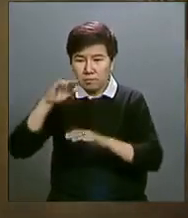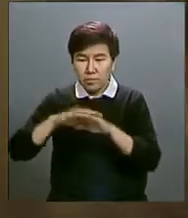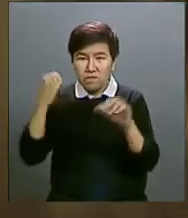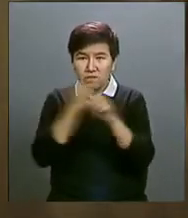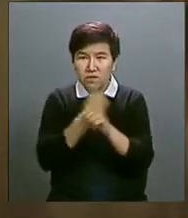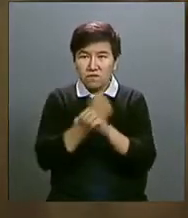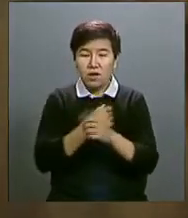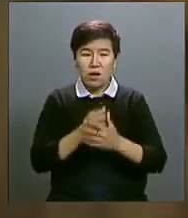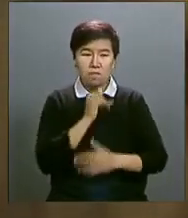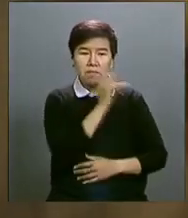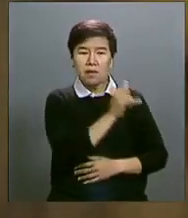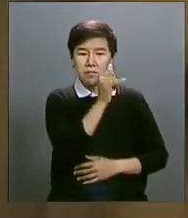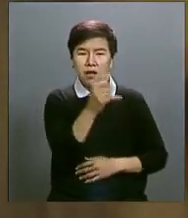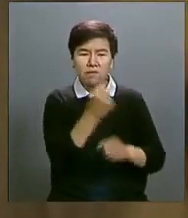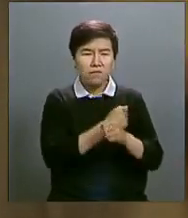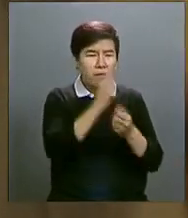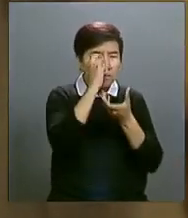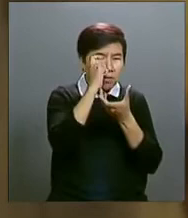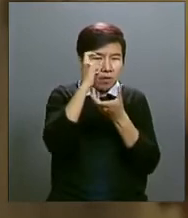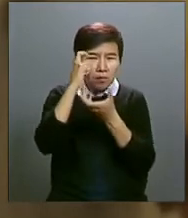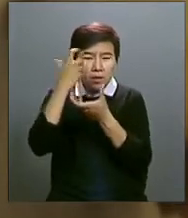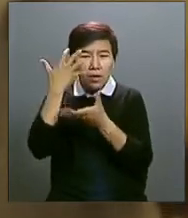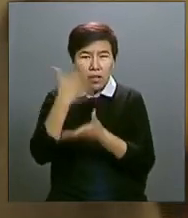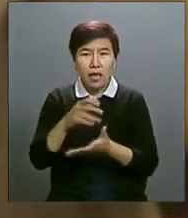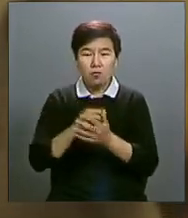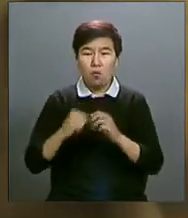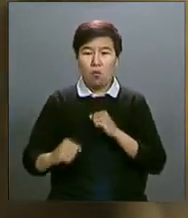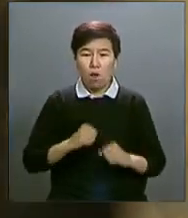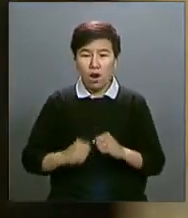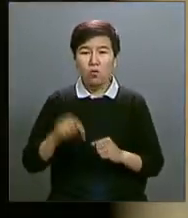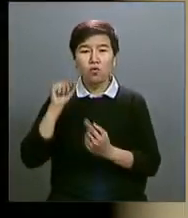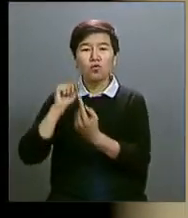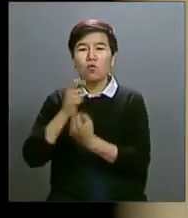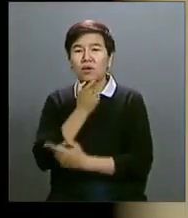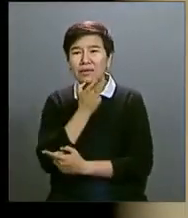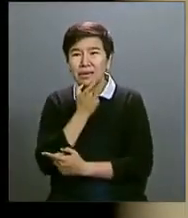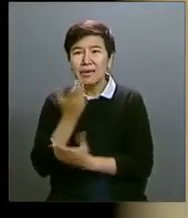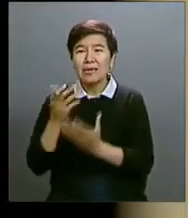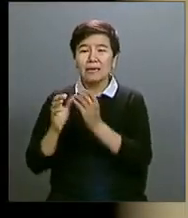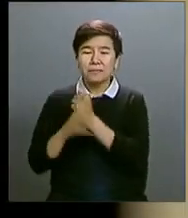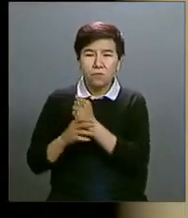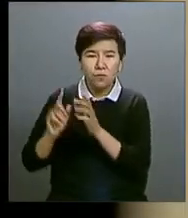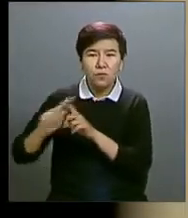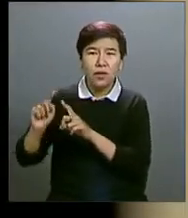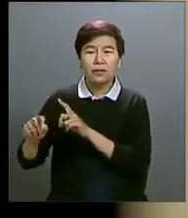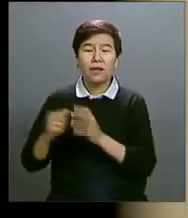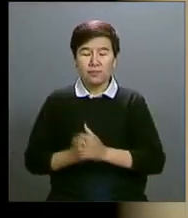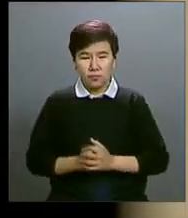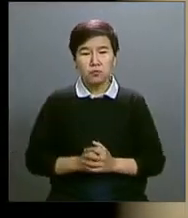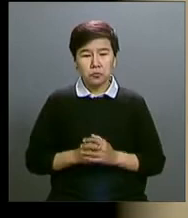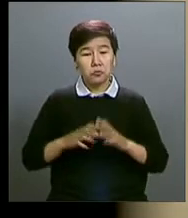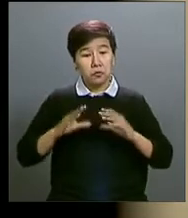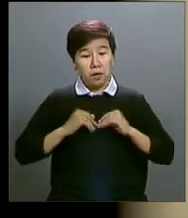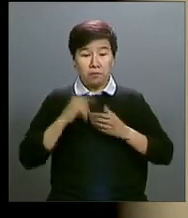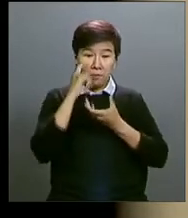ภาคสนามโดยชุดแรกๆเพื่อทำความเข้าใจวัยรุ่นนักศึกษาเกย์ที่ยอมให้ถ่ายทอดตัวตนของพวกเขาก่อนที่สมัครกอเ